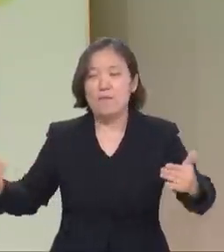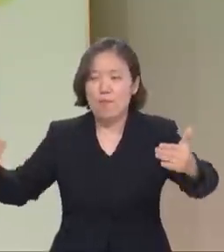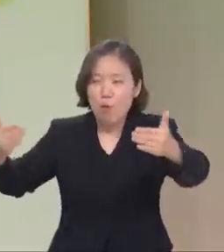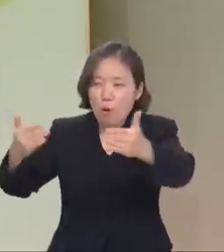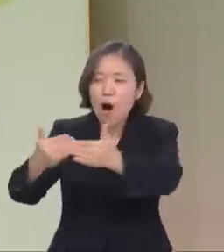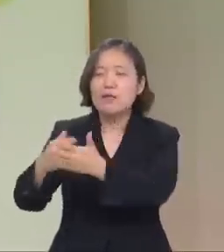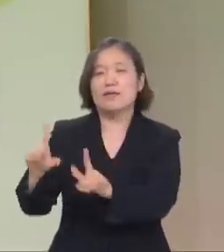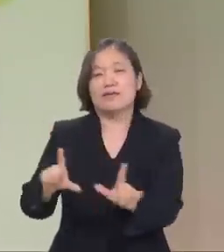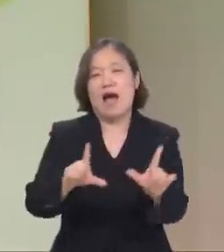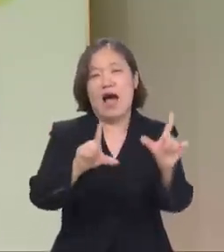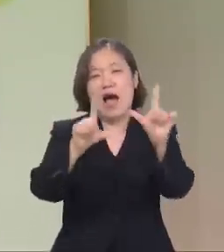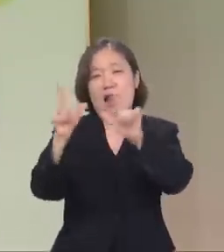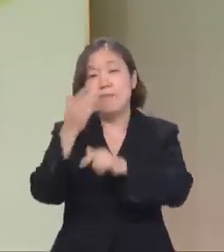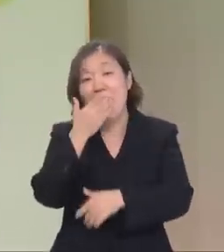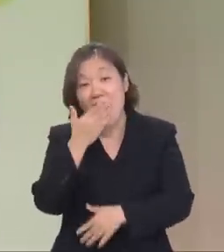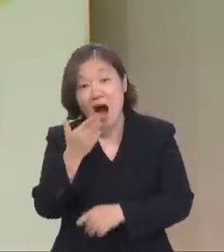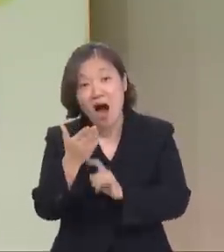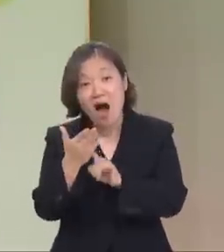생기게 됩니다